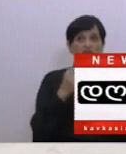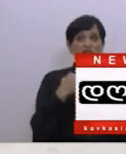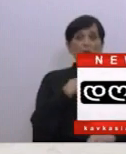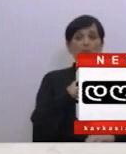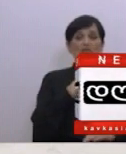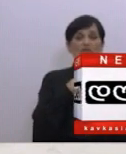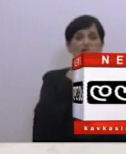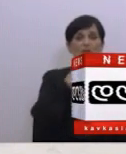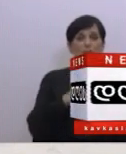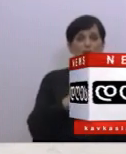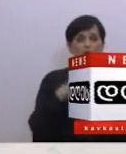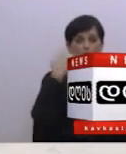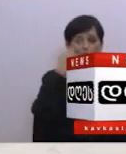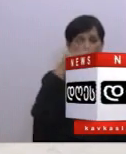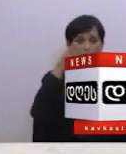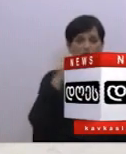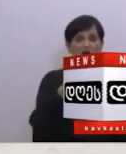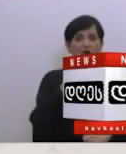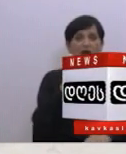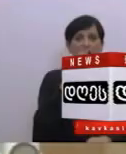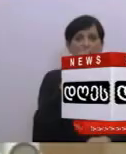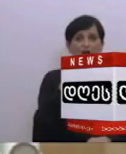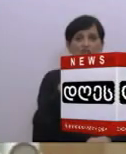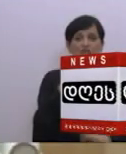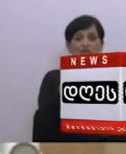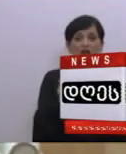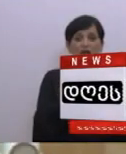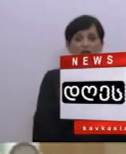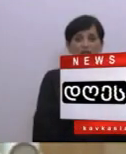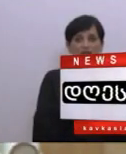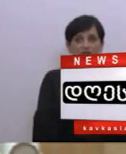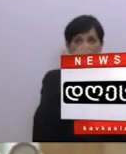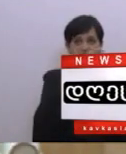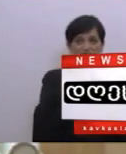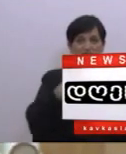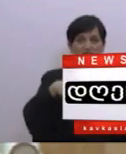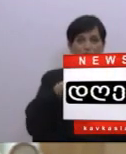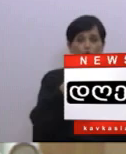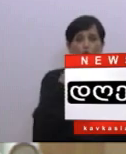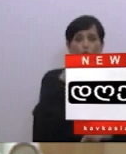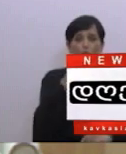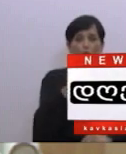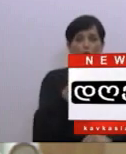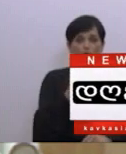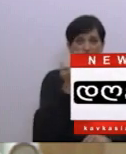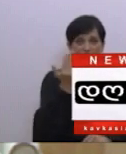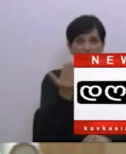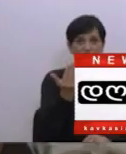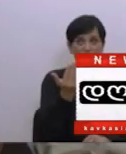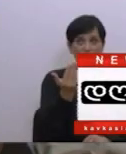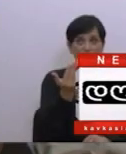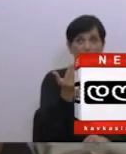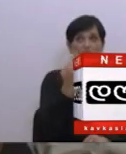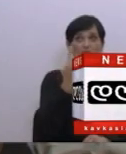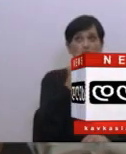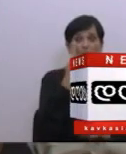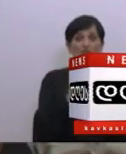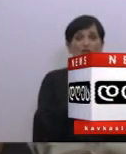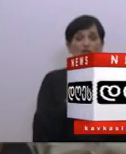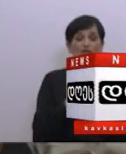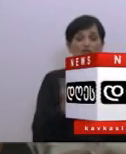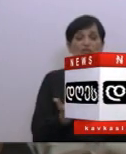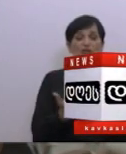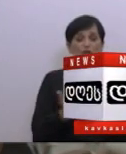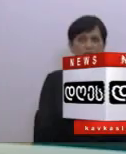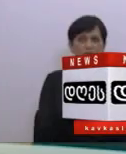Șinegan Sakmeta ministris, Vahtang Gomelauris Mirgak etebul Gans Hadebeb, Sitrues Sutsodebs opoziția Dambo Benromat, ministris Gamoslaș Jahali